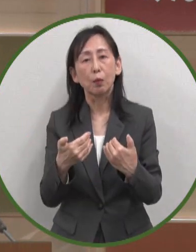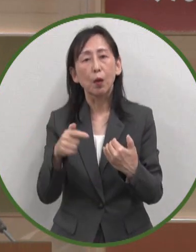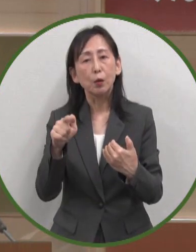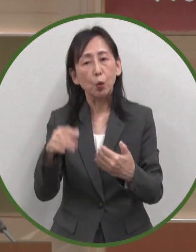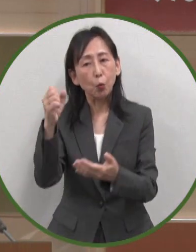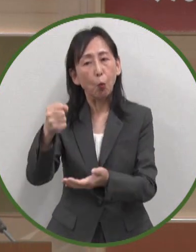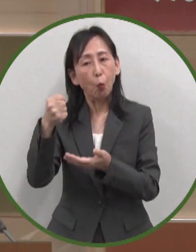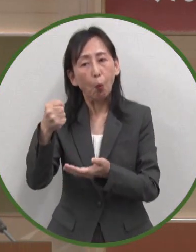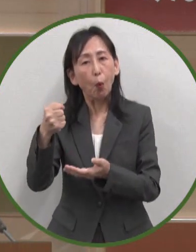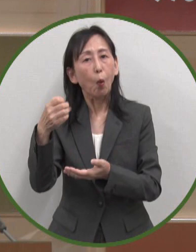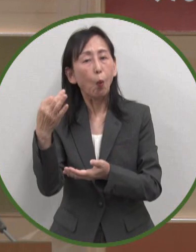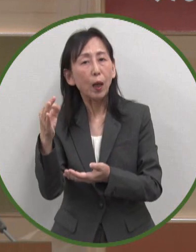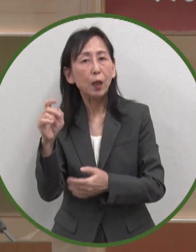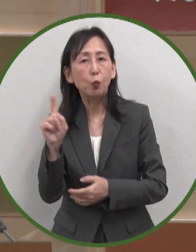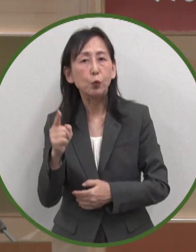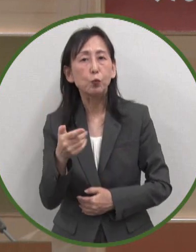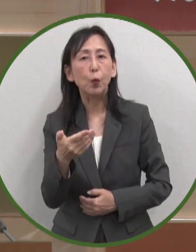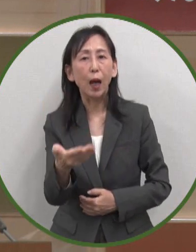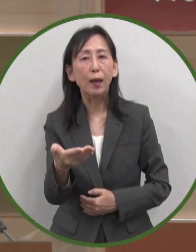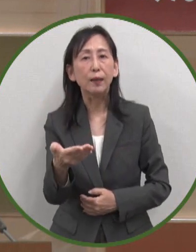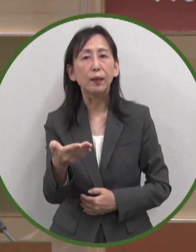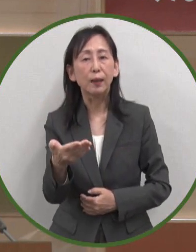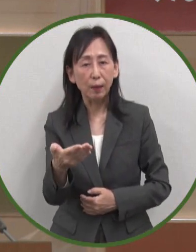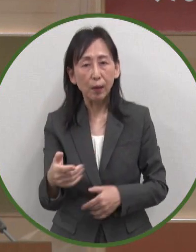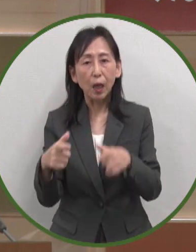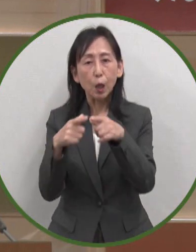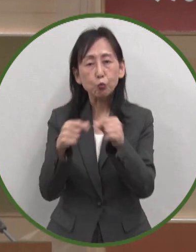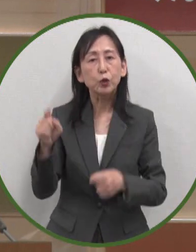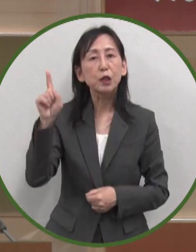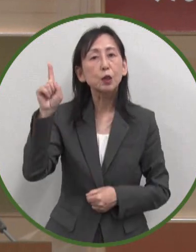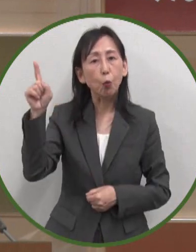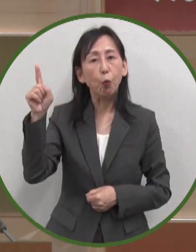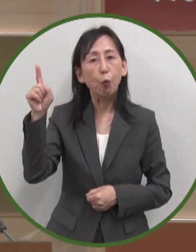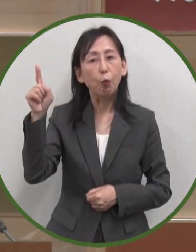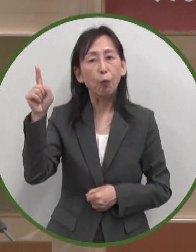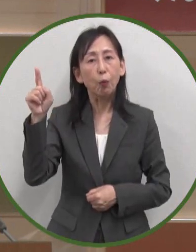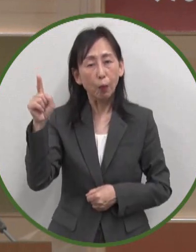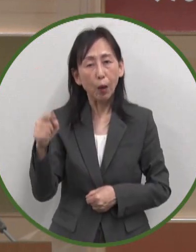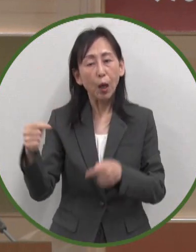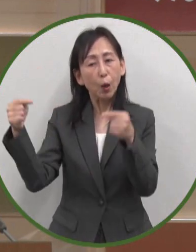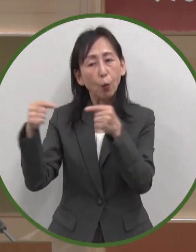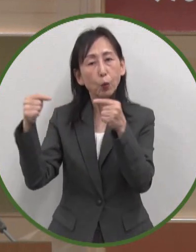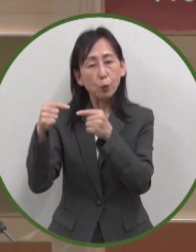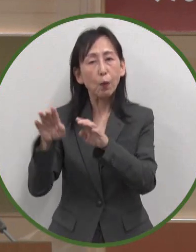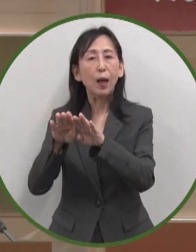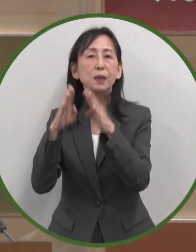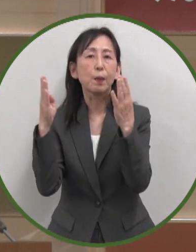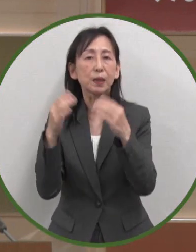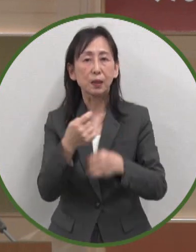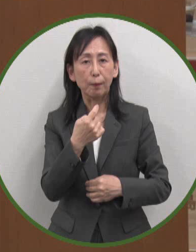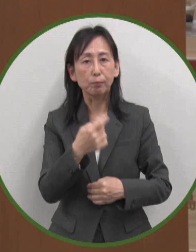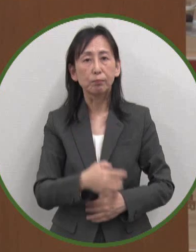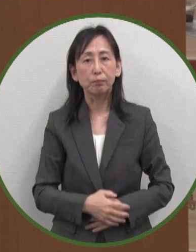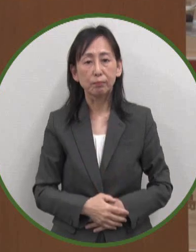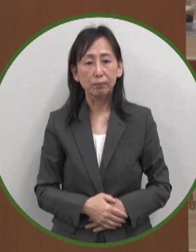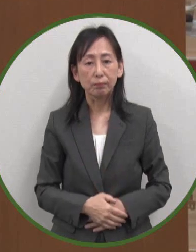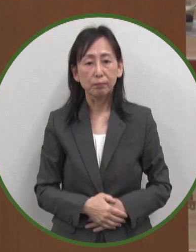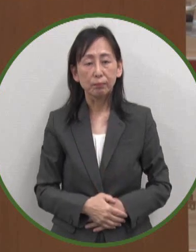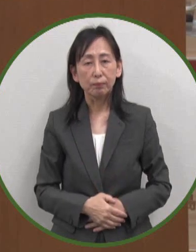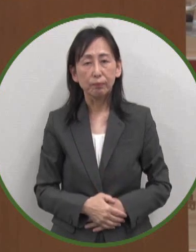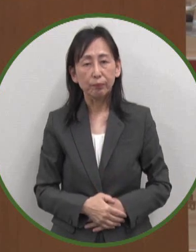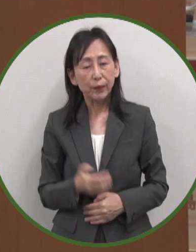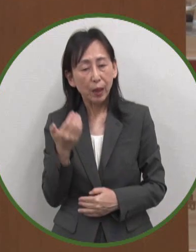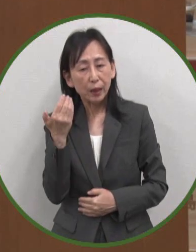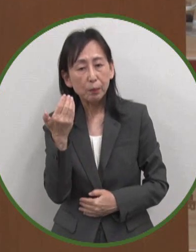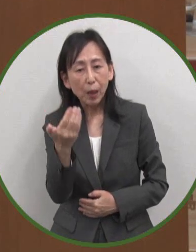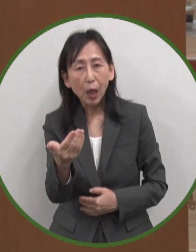財源どうするかということについて、国とまあ話を始めたということです。 すいません、たびたび